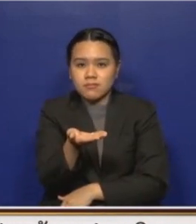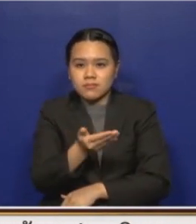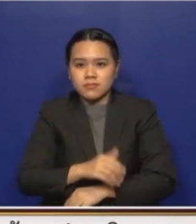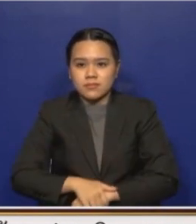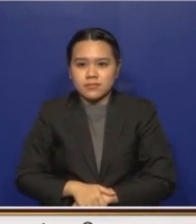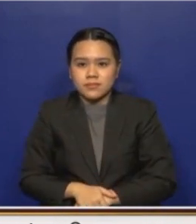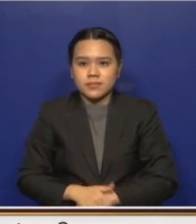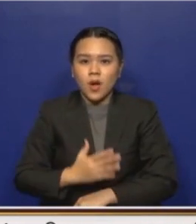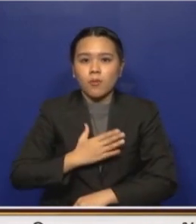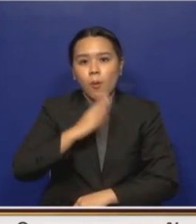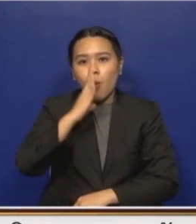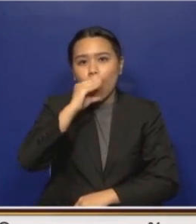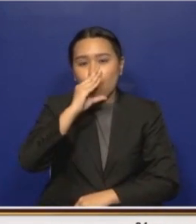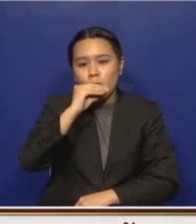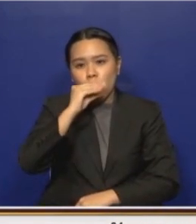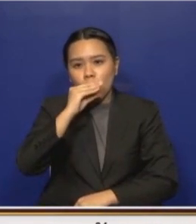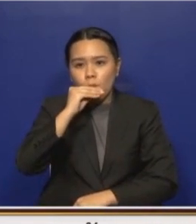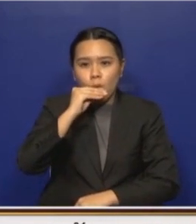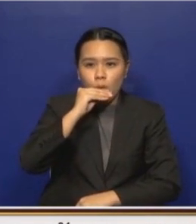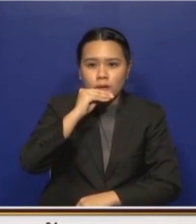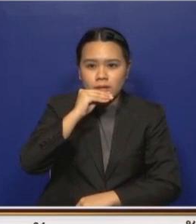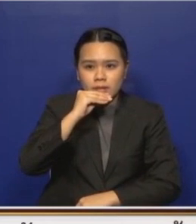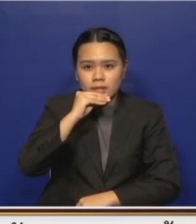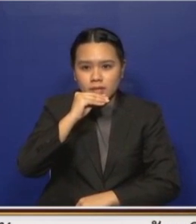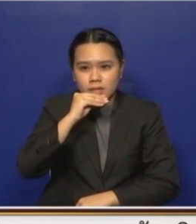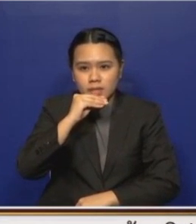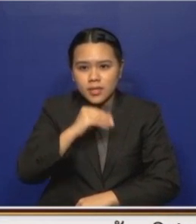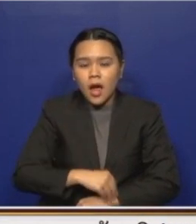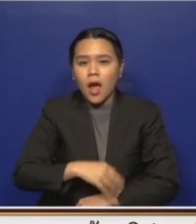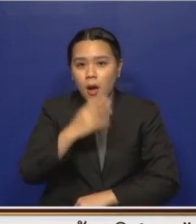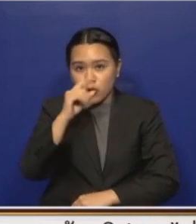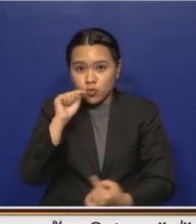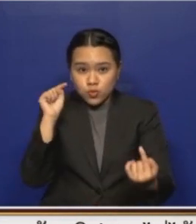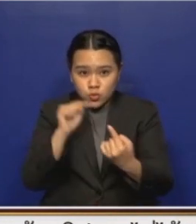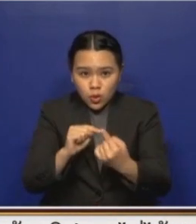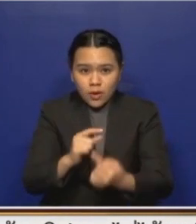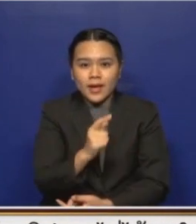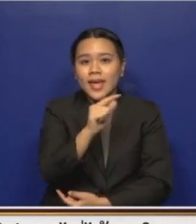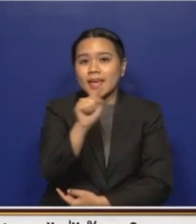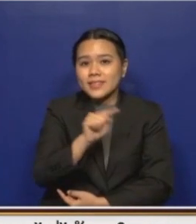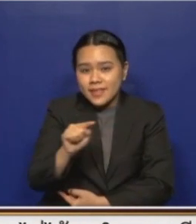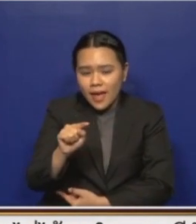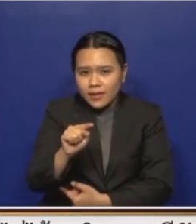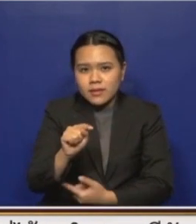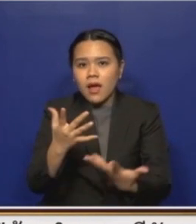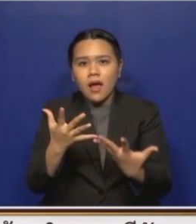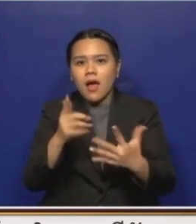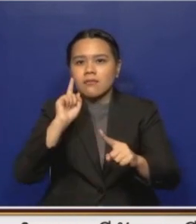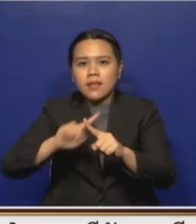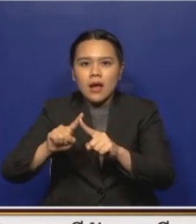อันนี้ผมไม่ได้วิเคราะห์ลึกผมถือว่าเขาอภิปรายกันแล้วจบฮะไปดูสไลด์แผ่นต่อไปครับ